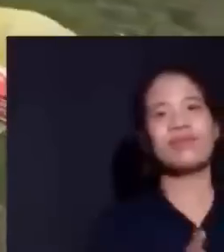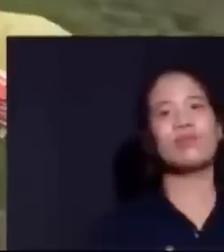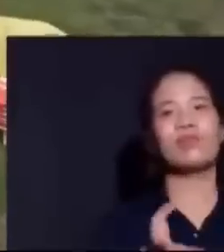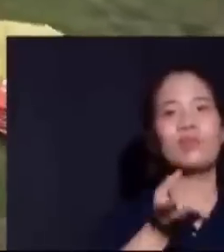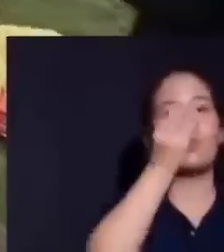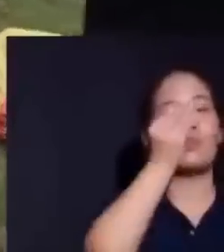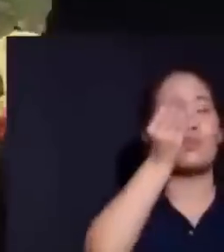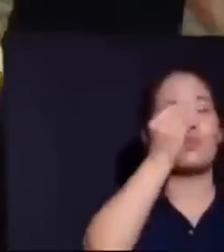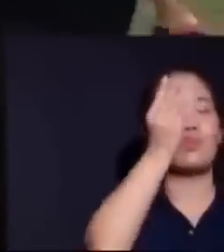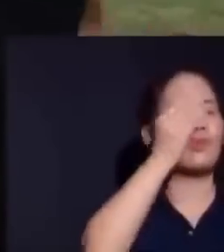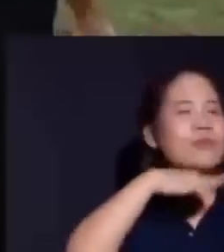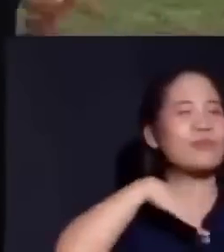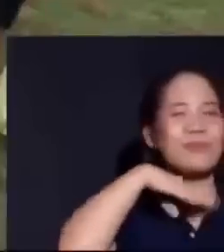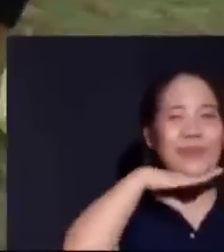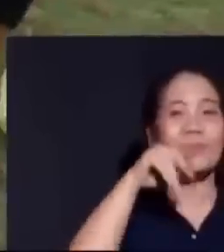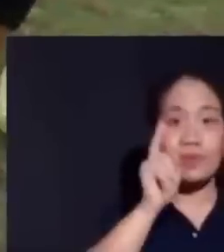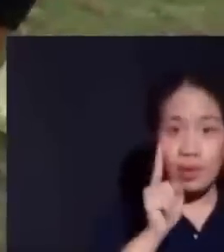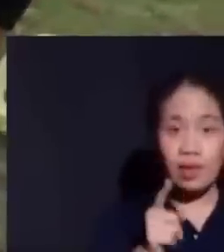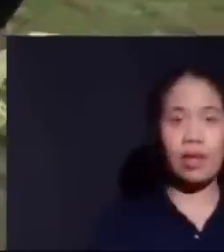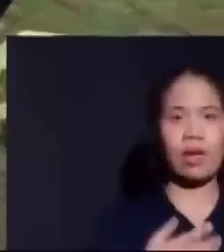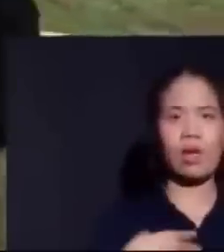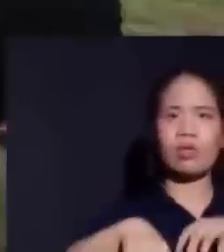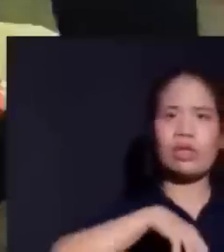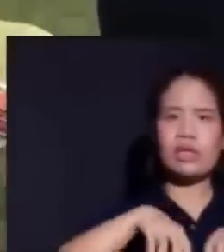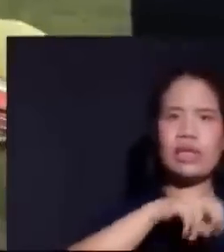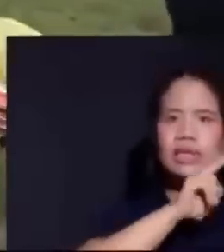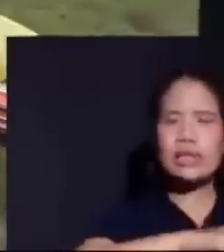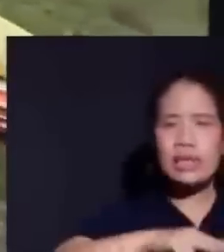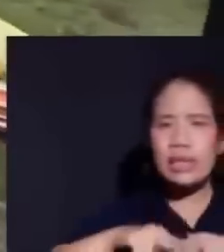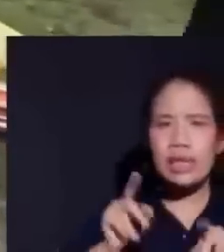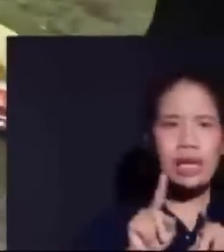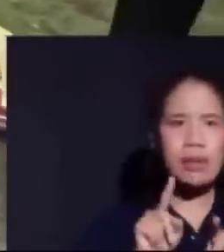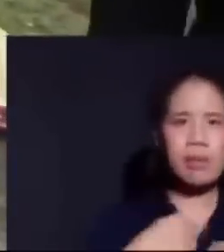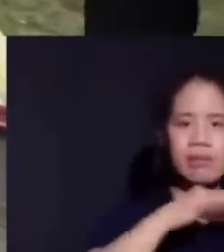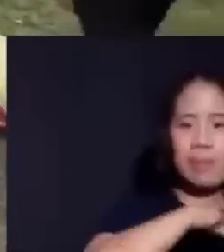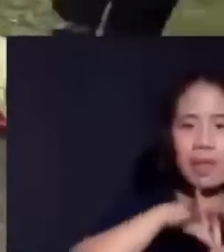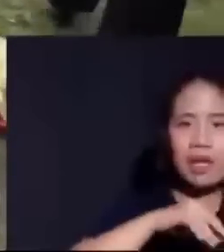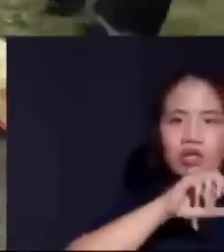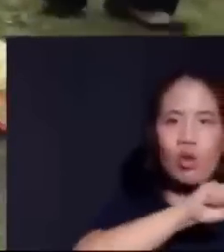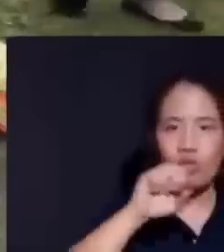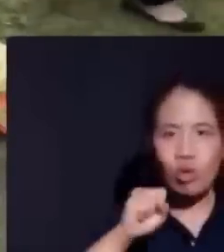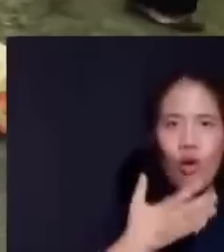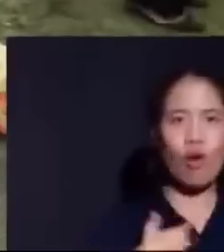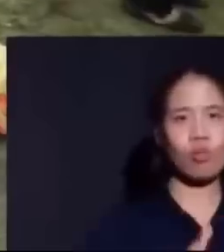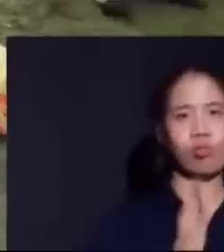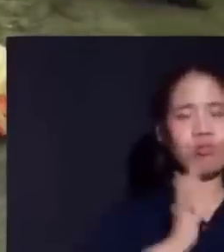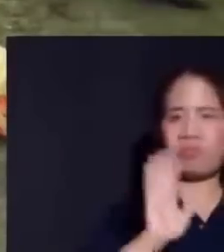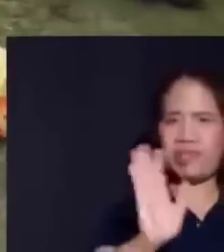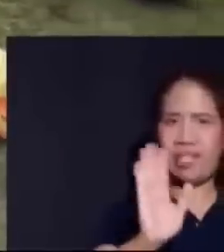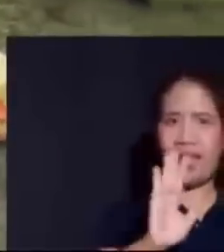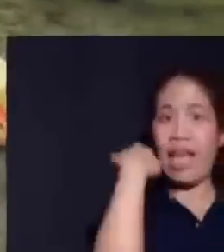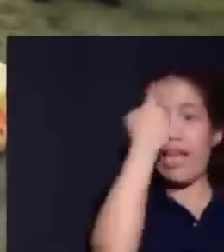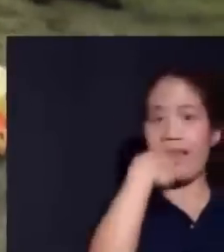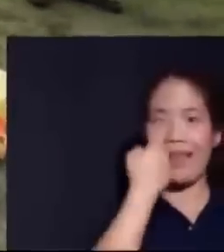ซับทุกบรรยากาศ ไม่สดใช่ไหมฮะแสดงว่าเป็นภาพก่อนหน้านี้บรรยากาศข้างนอกรองรับได้ 7,000 คนมีจอ LED ให้รับฟังการปรา